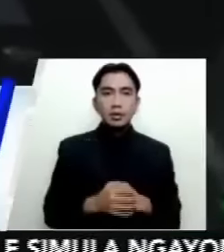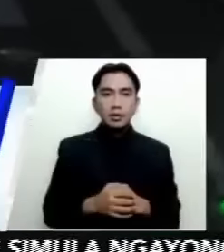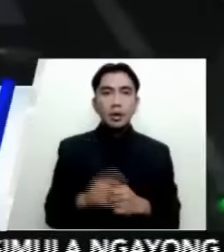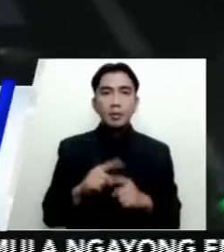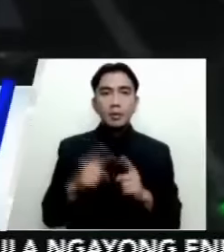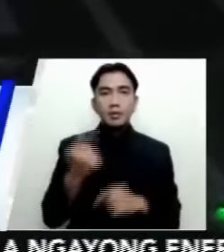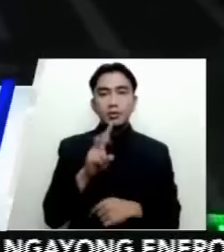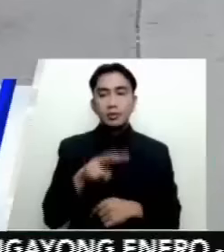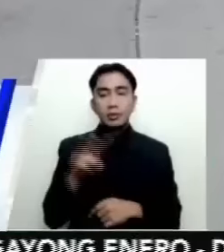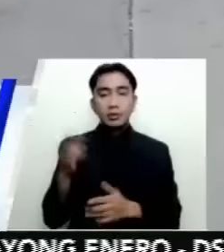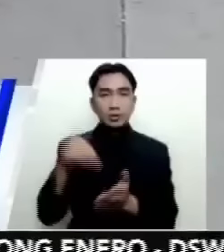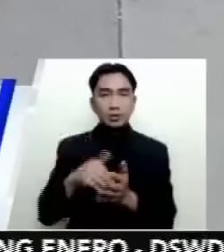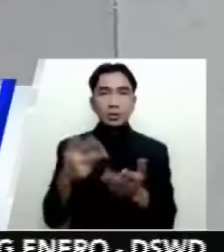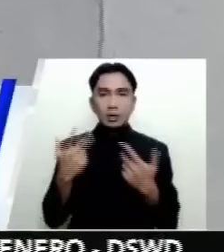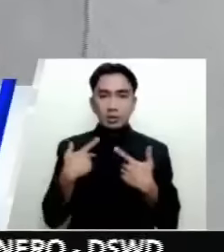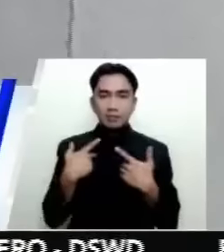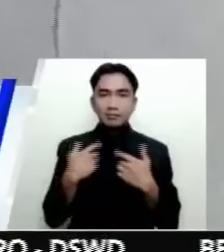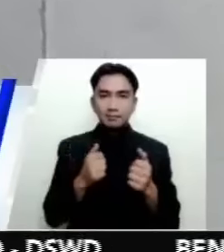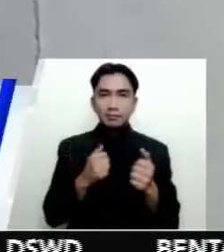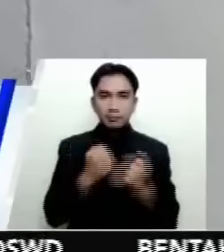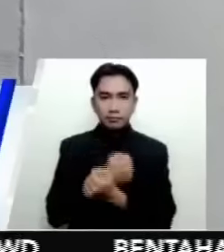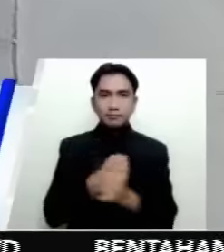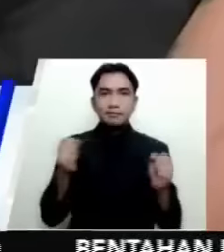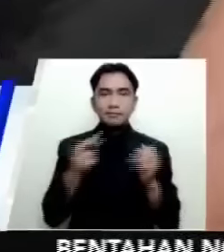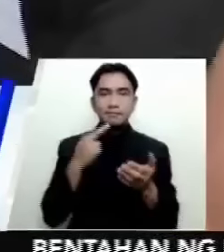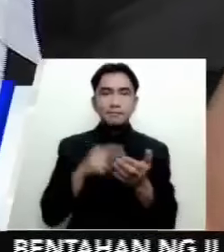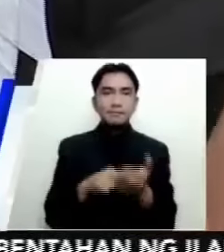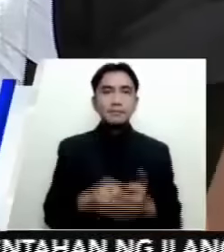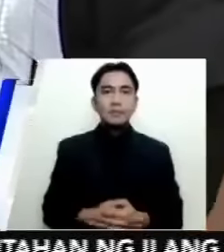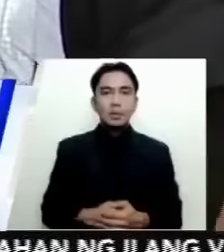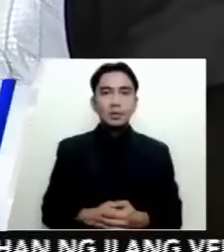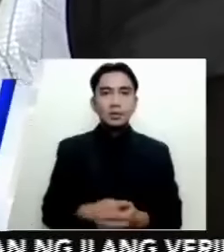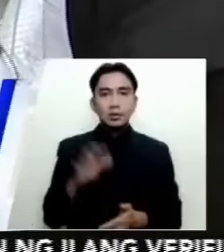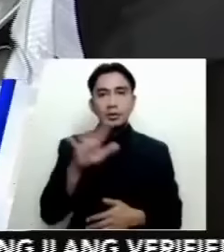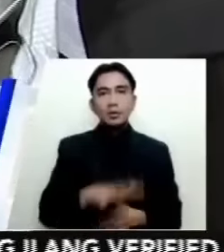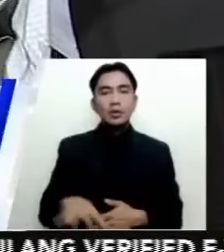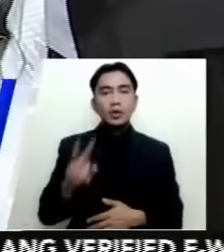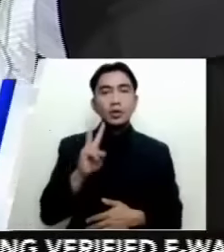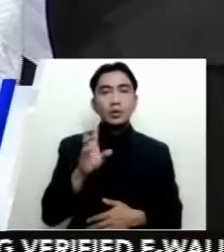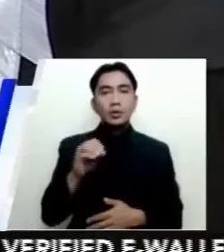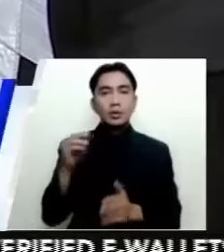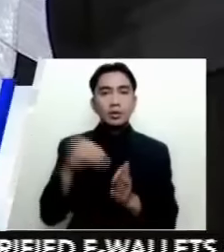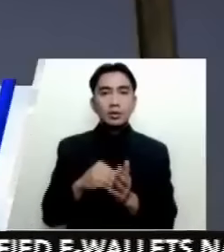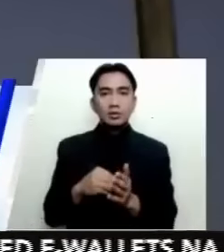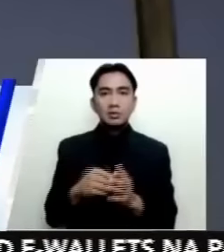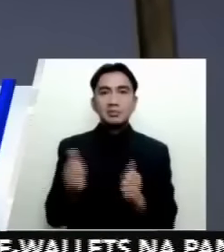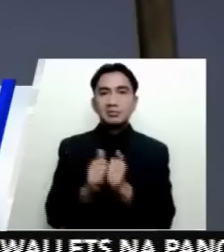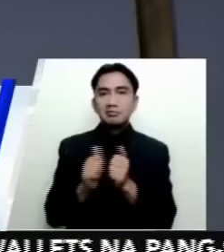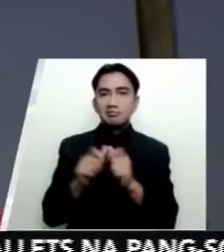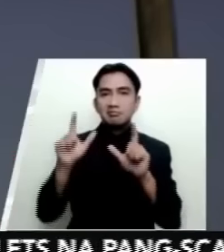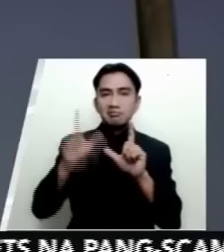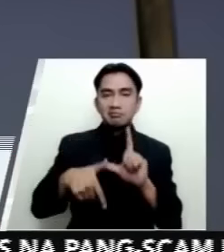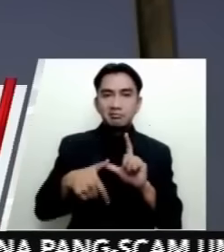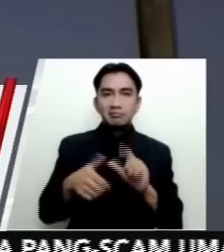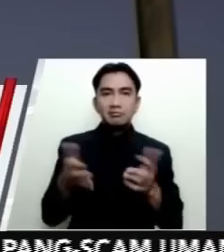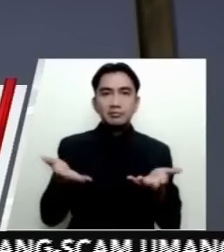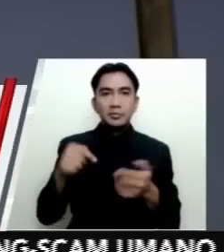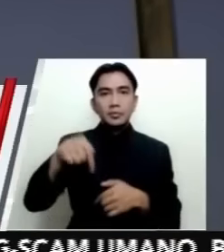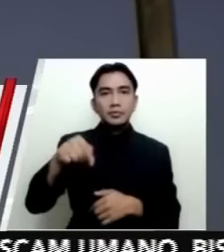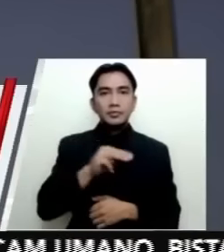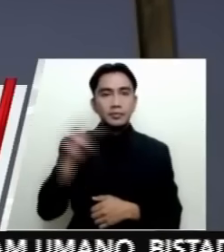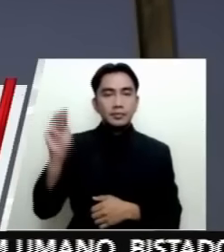ang nakapagrehistro. Posible raw na may tumatakbong aabot sa 20,000 na kolorum sa Metro Manila. Either hindi na